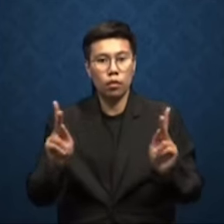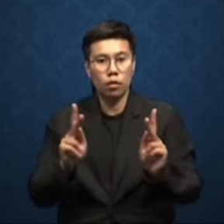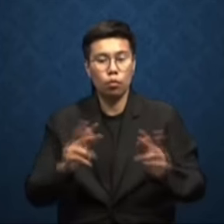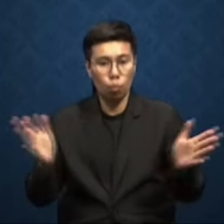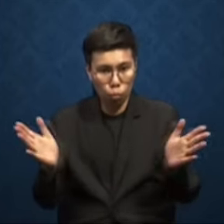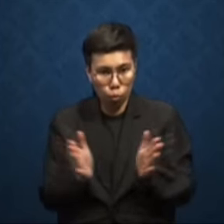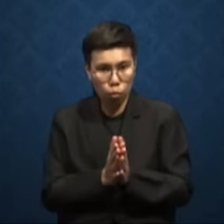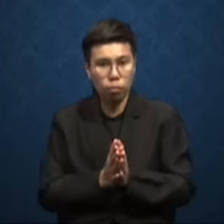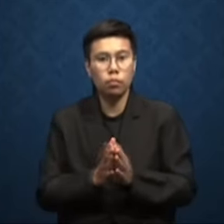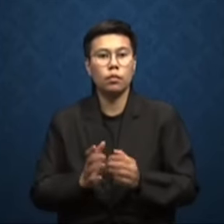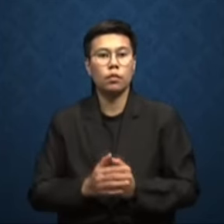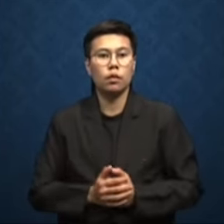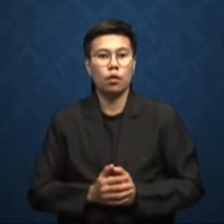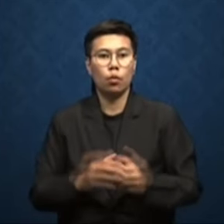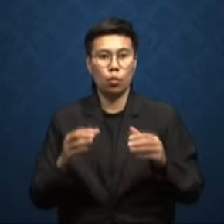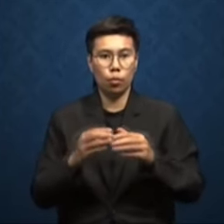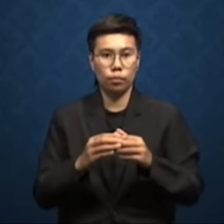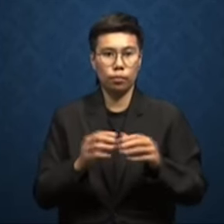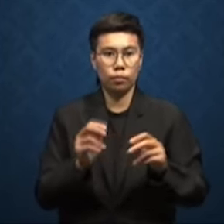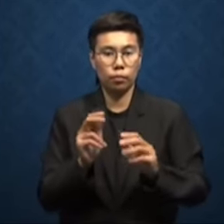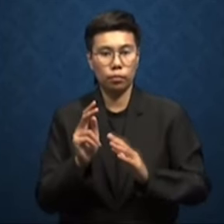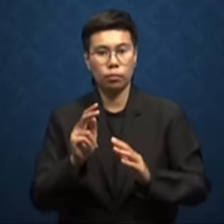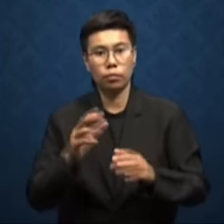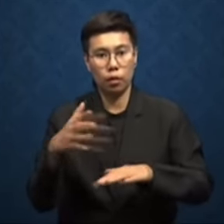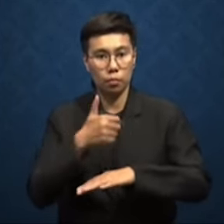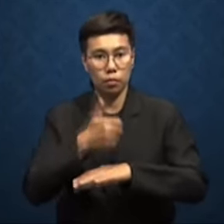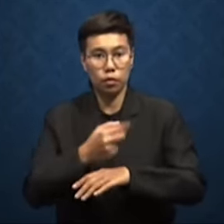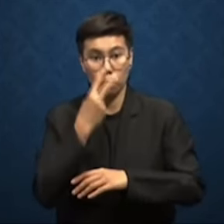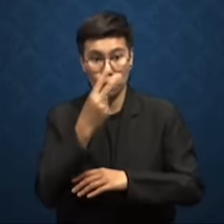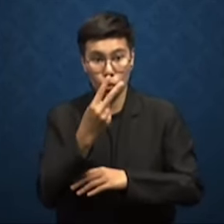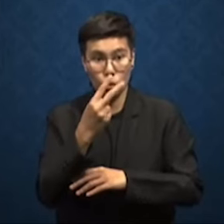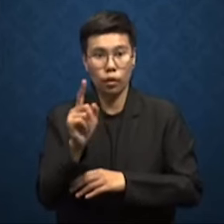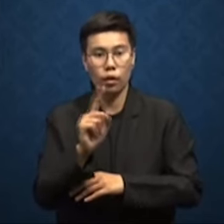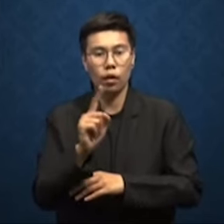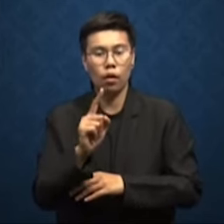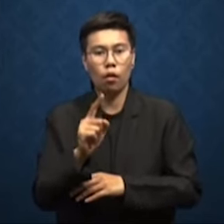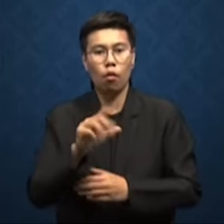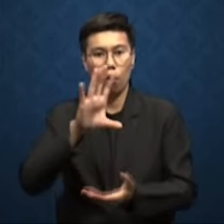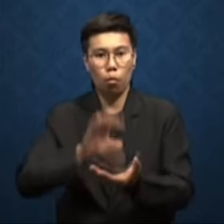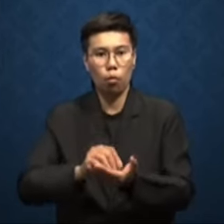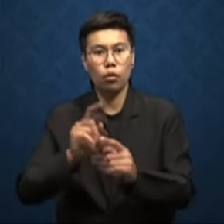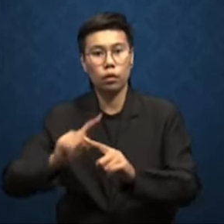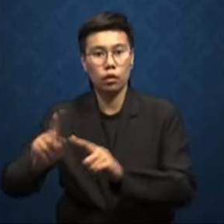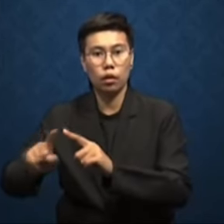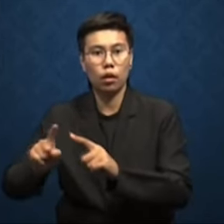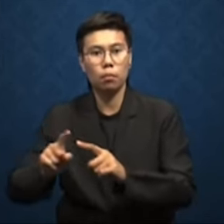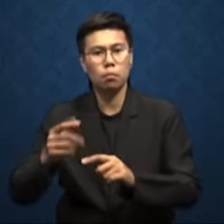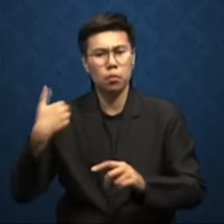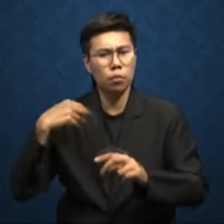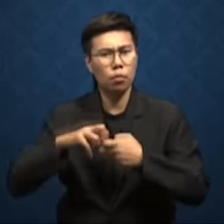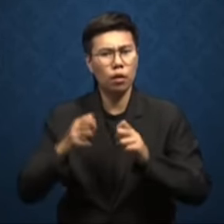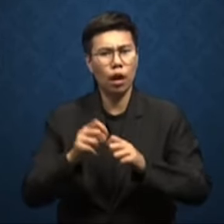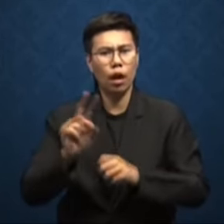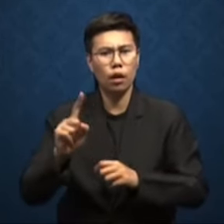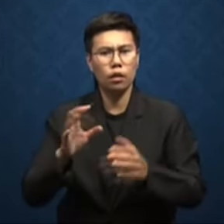บรวมเพราะฉะนั้นพรรคการเมืองต่างๆเนี่ยก็ต้องไปศึกษาดูว่านะในข้อมูลเหล่านี้มันเกิดอะไรขึ้น